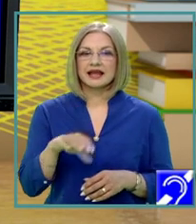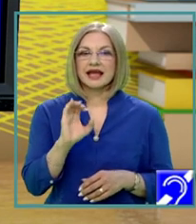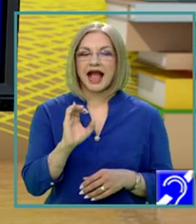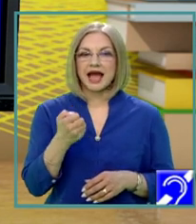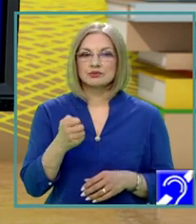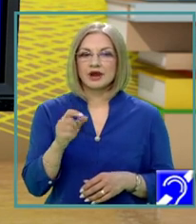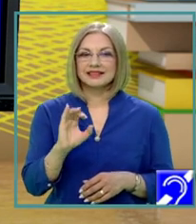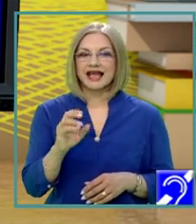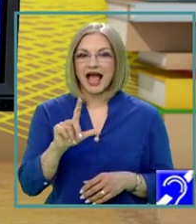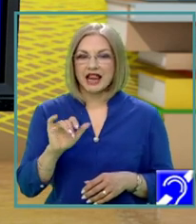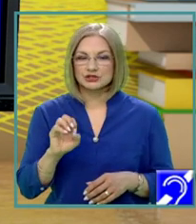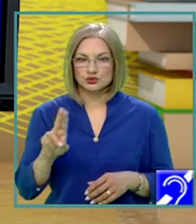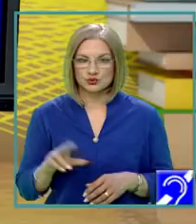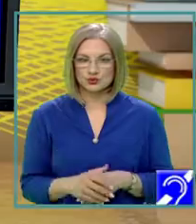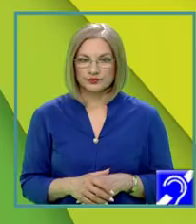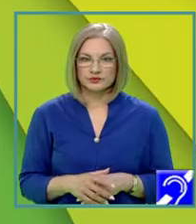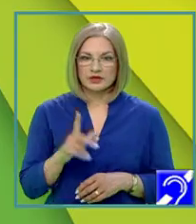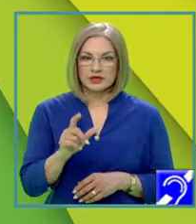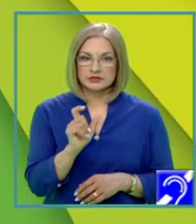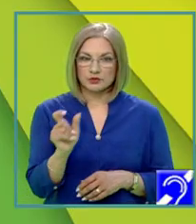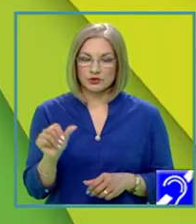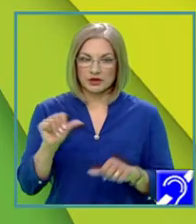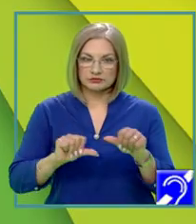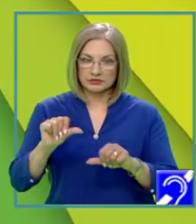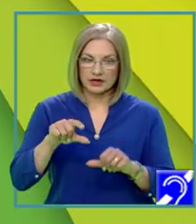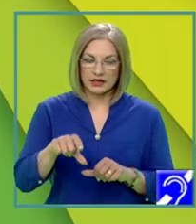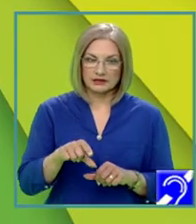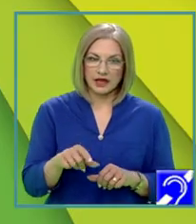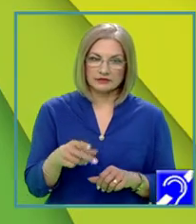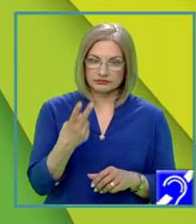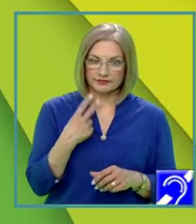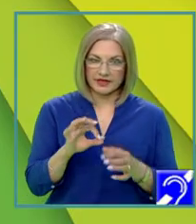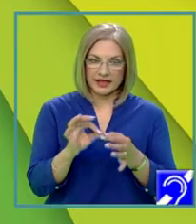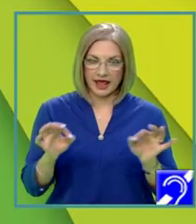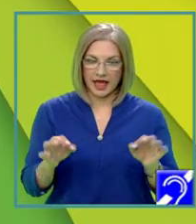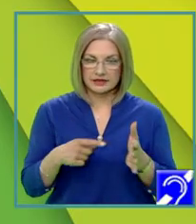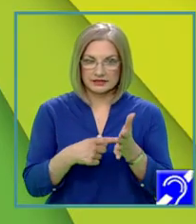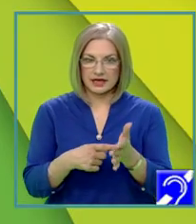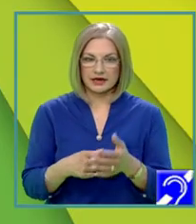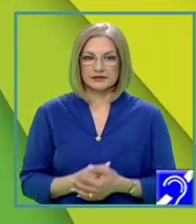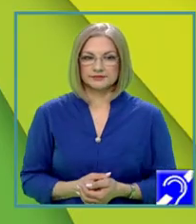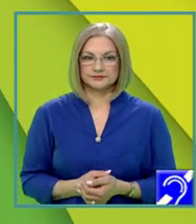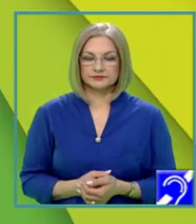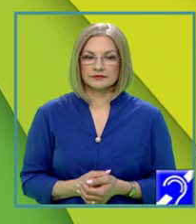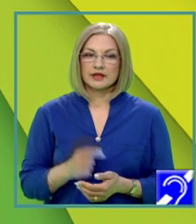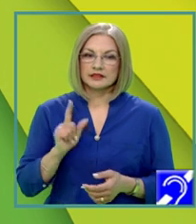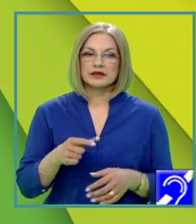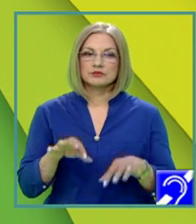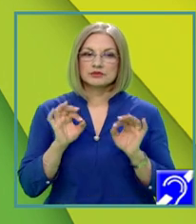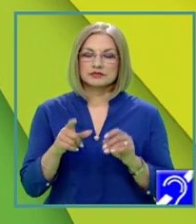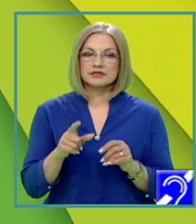bucată de cretă este tratată cu soluție de acid clorhidric conform ecuației nu menționate în în enunț precizați